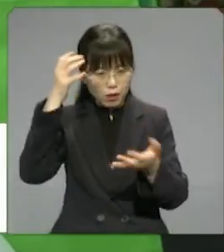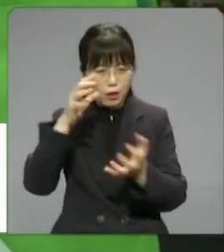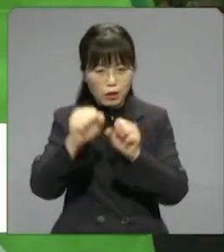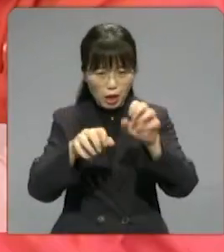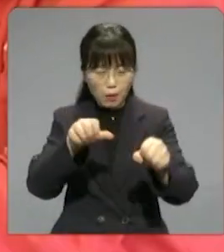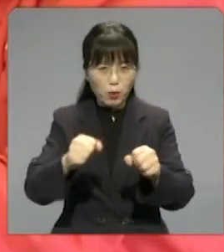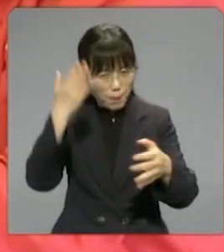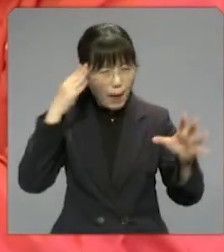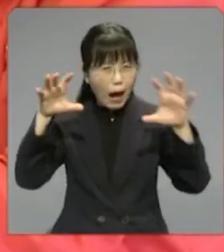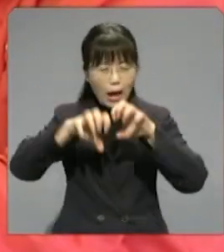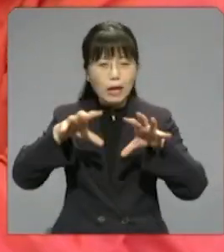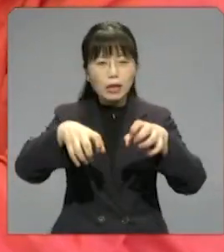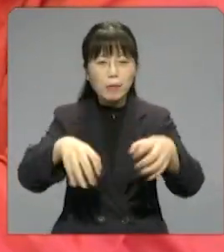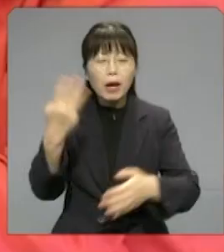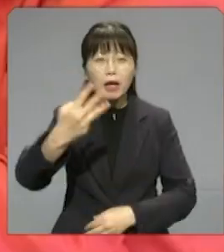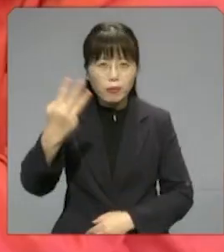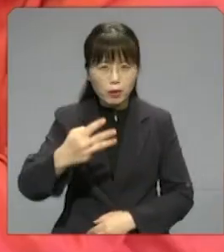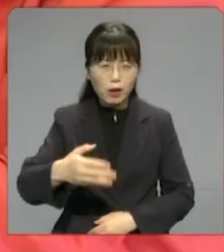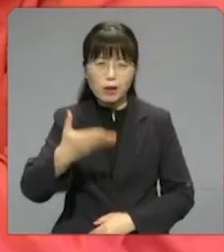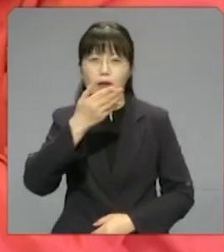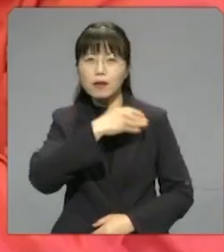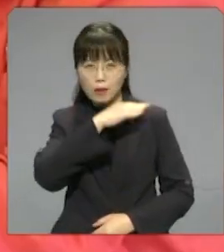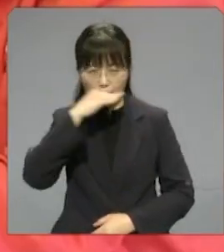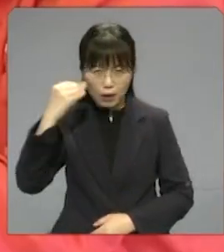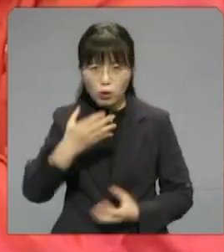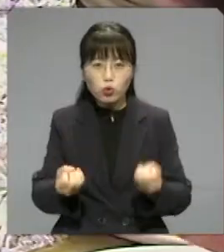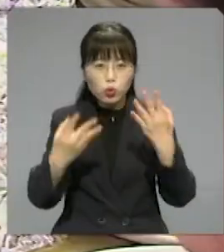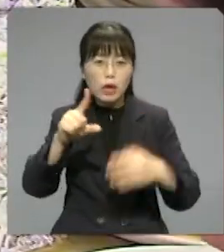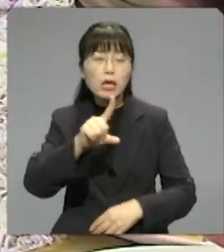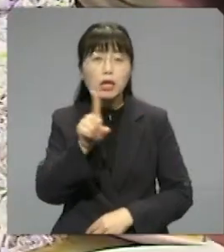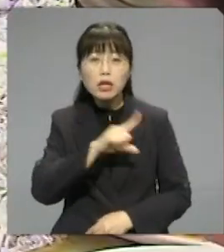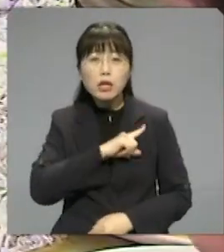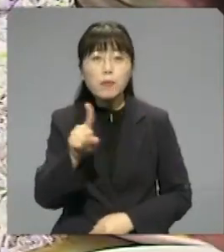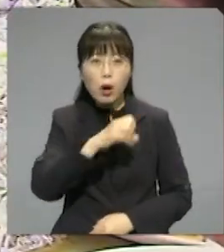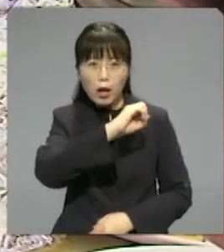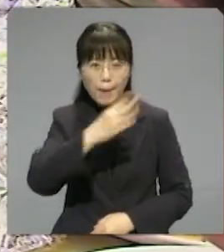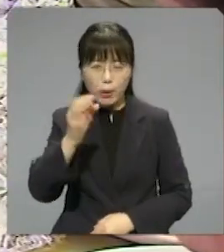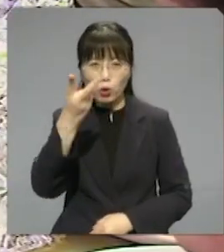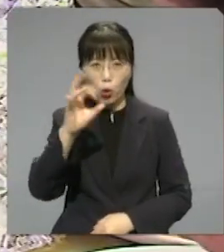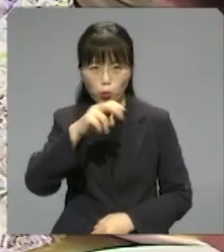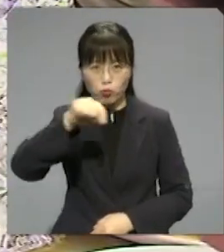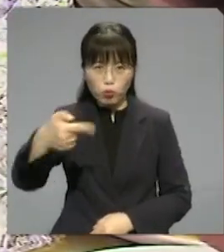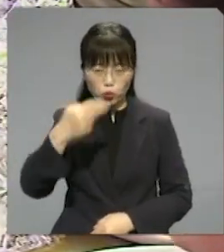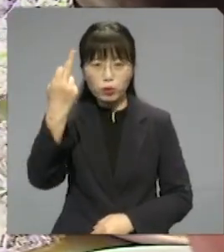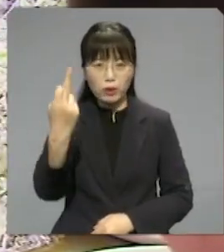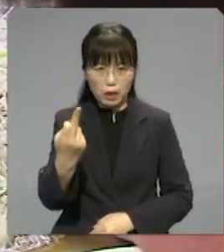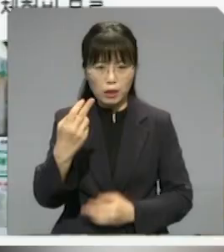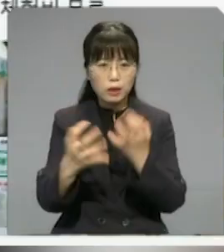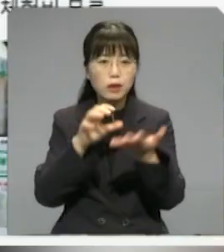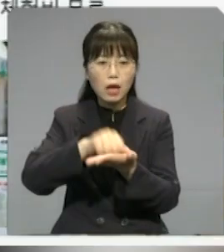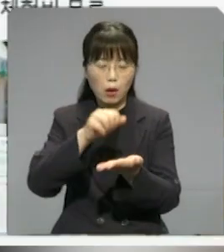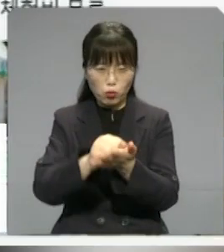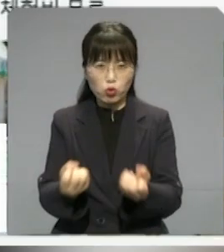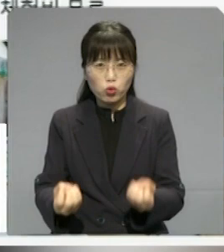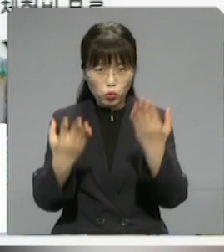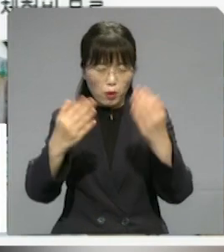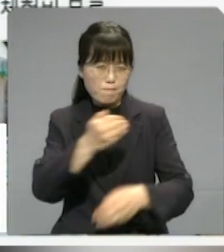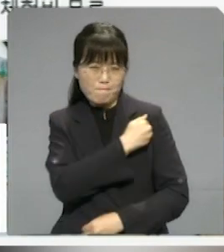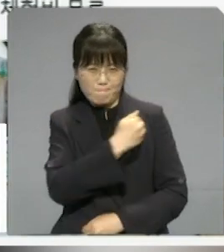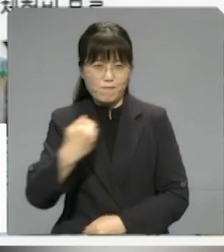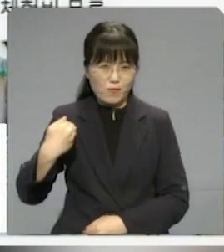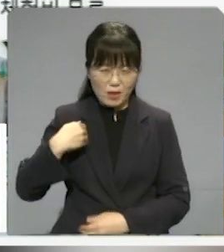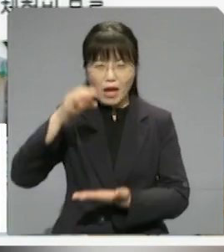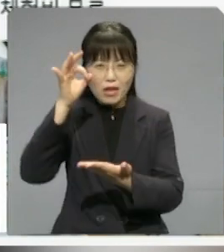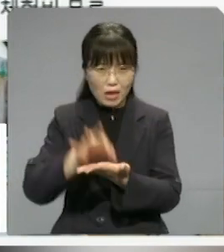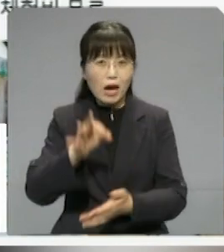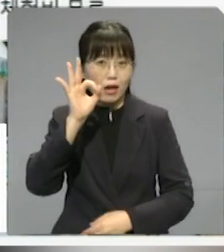3,000원입니다. 이른바 착한 축제로 주목받고 있는 축제는 양평 용문산 산나물 축제입니다. 푸짐한 양과